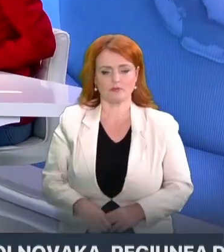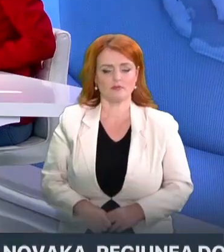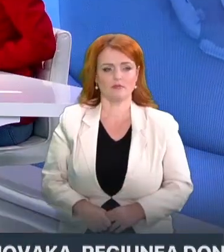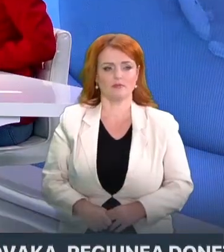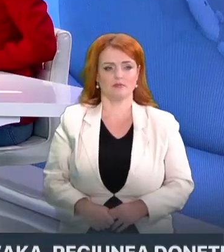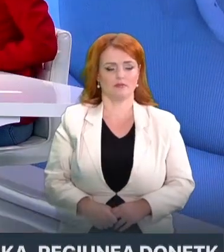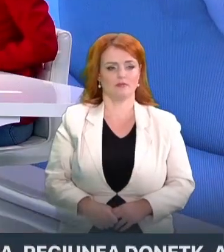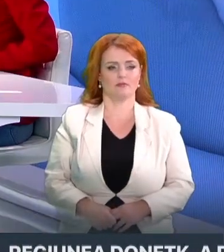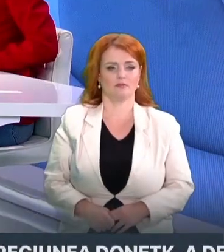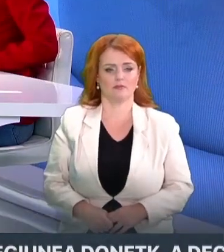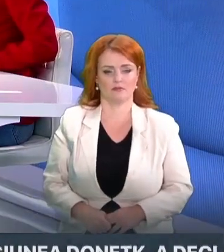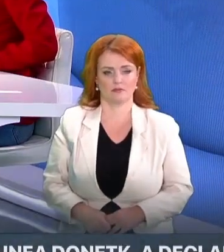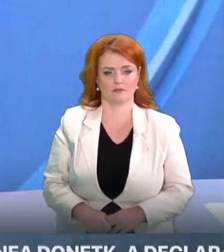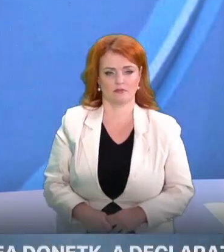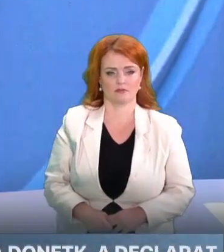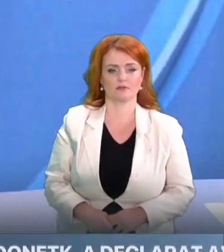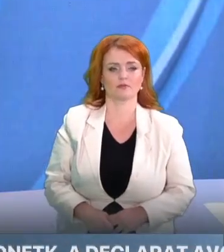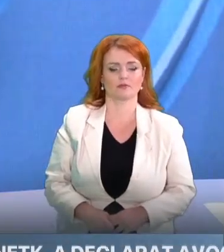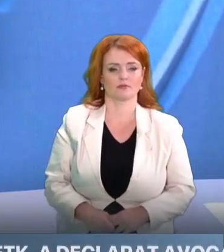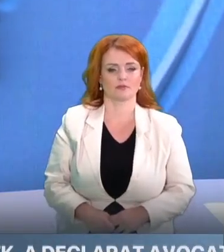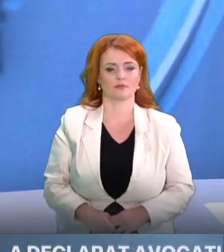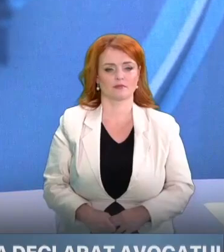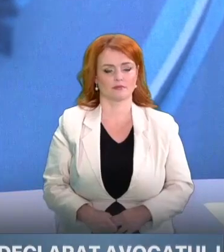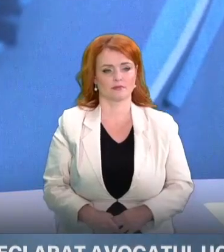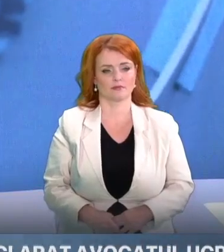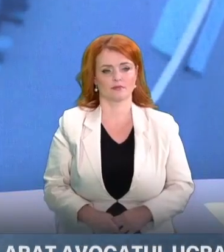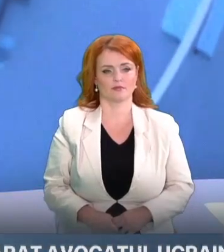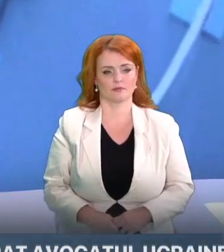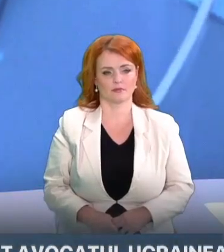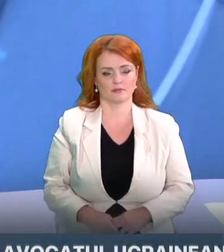intervenție. Vă reamintesc că am discutat cu Stanislav Cibotar, criminalist și psiholog.